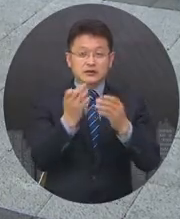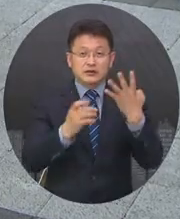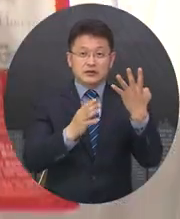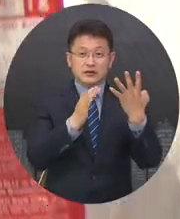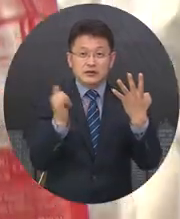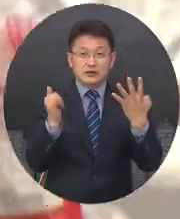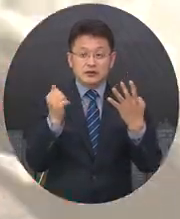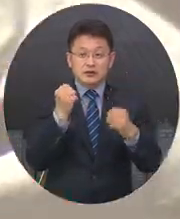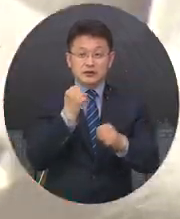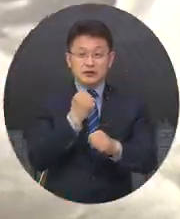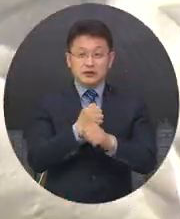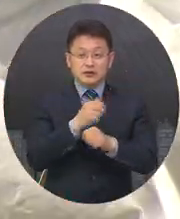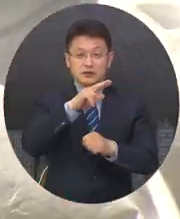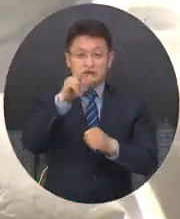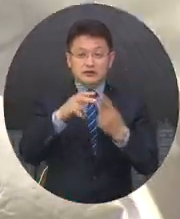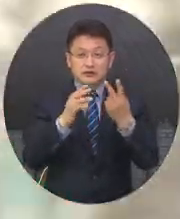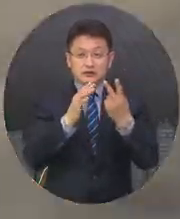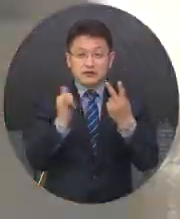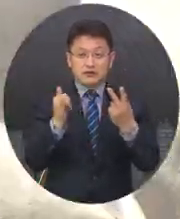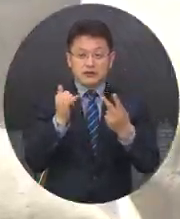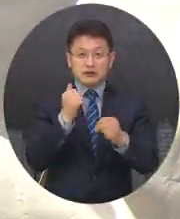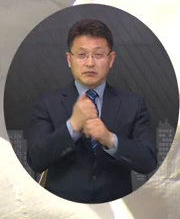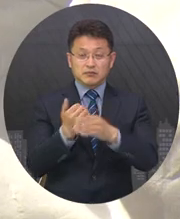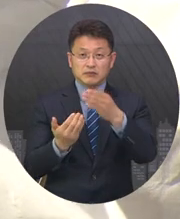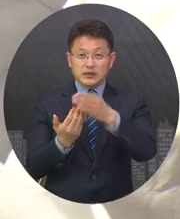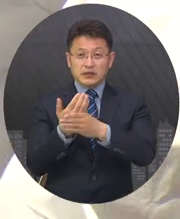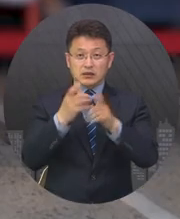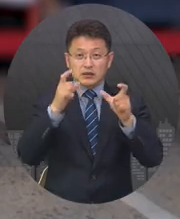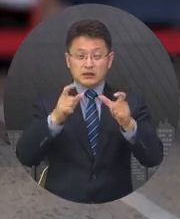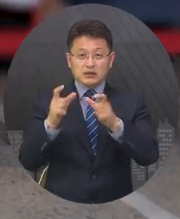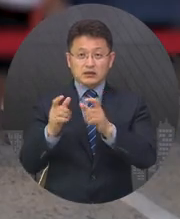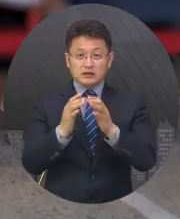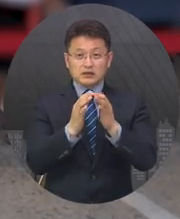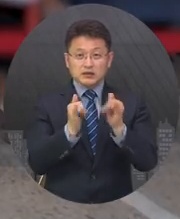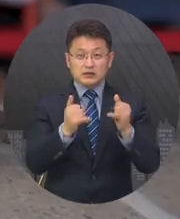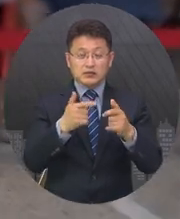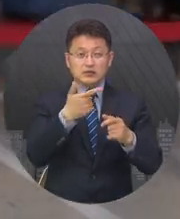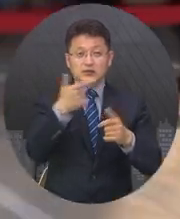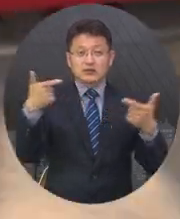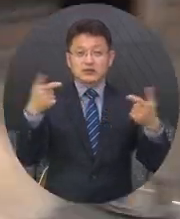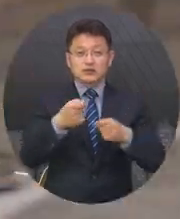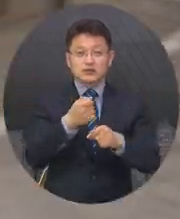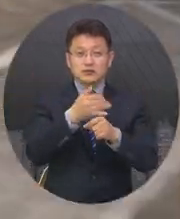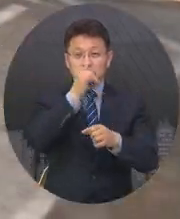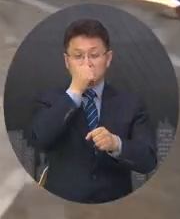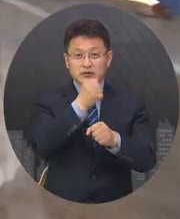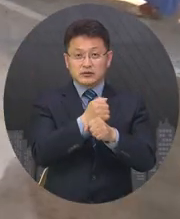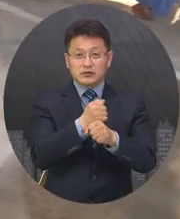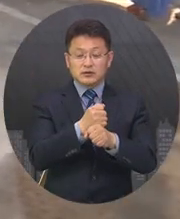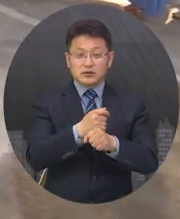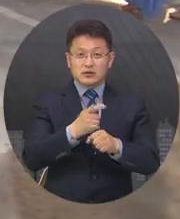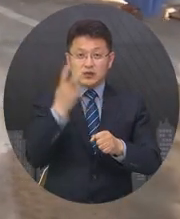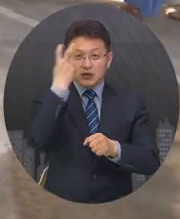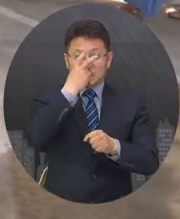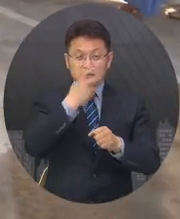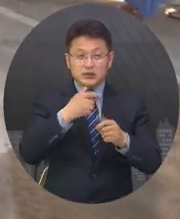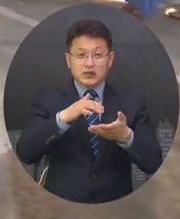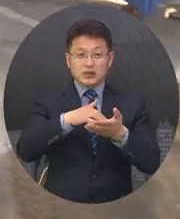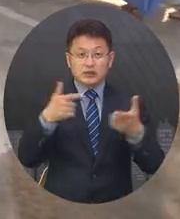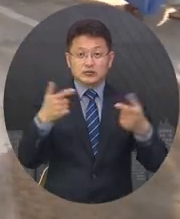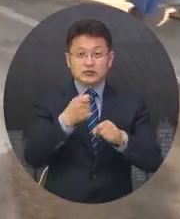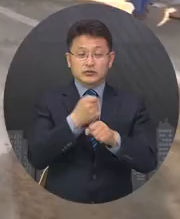창원 3명, 진주 2명으로 발생 지역과 인원이 크게 줄었습니다. 주말 진단 검사량